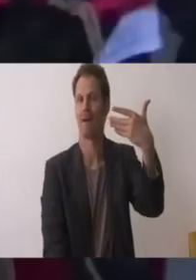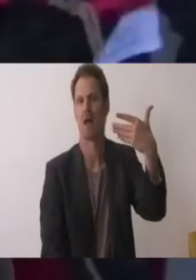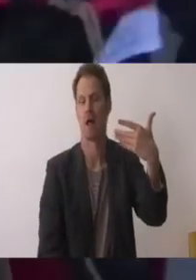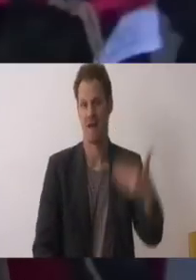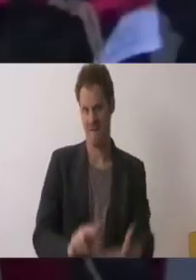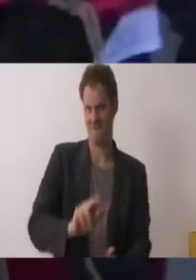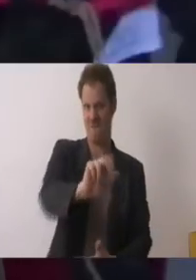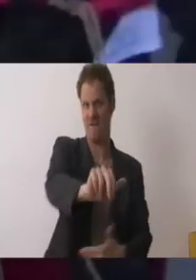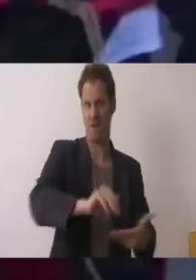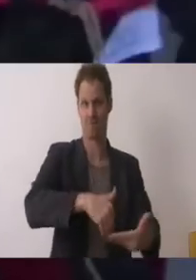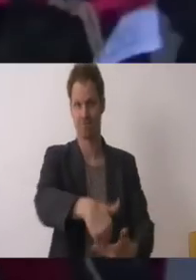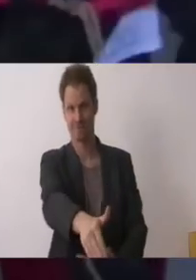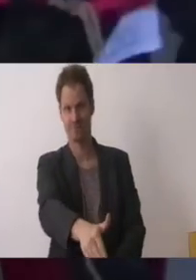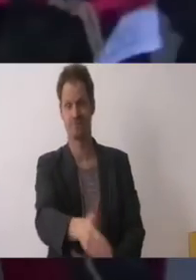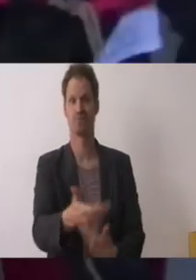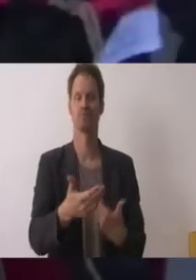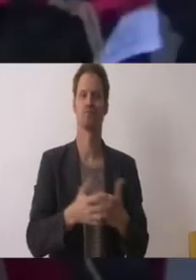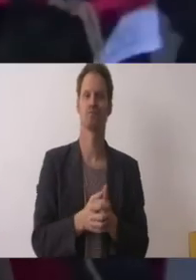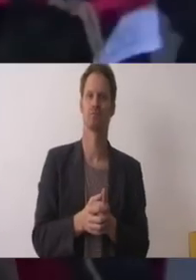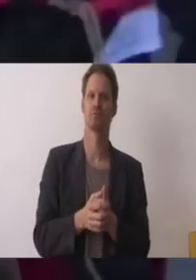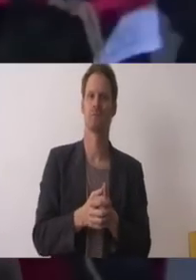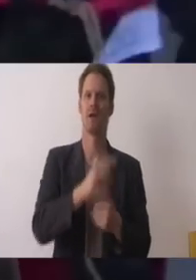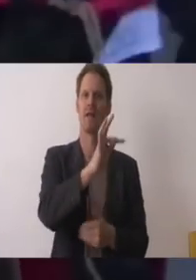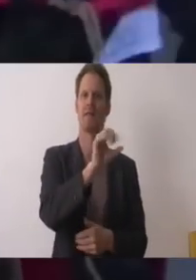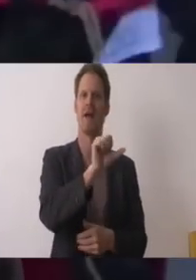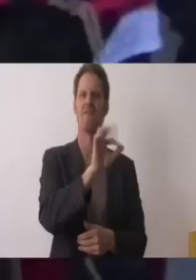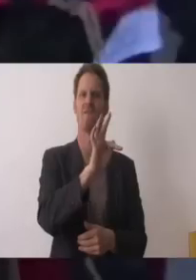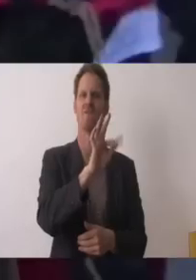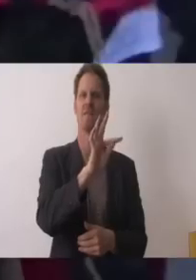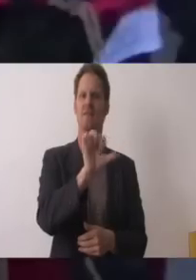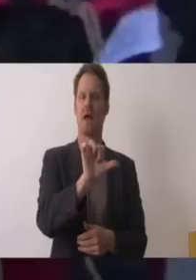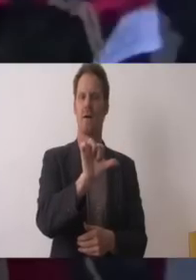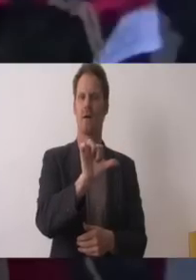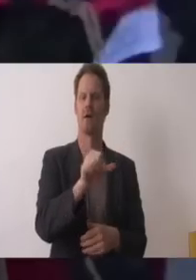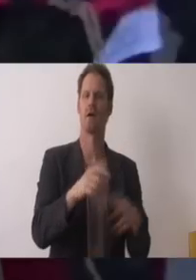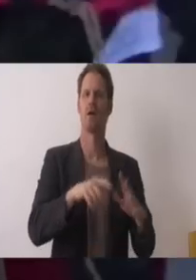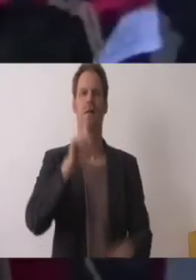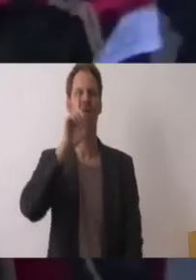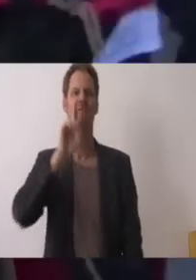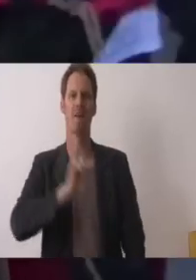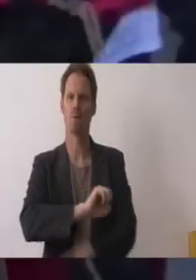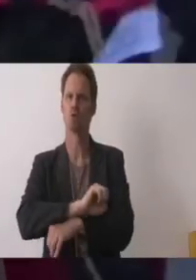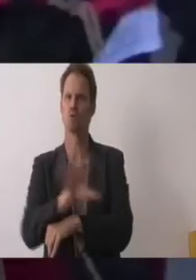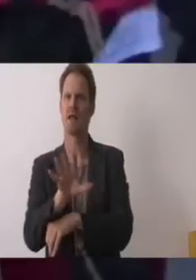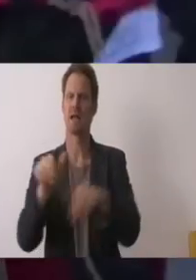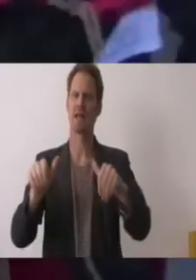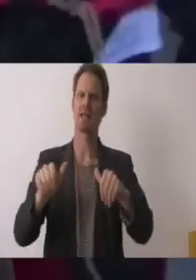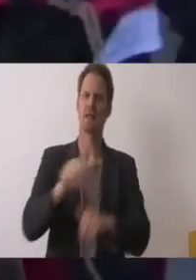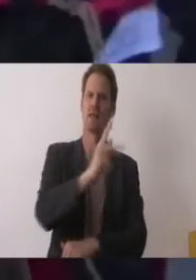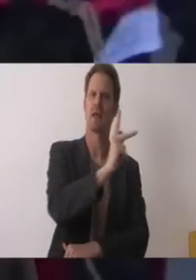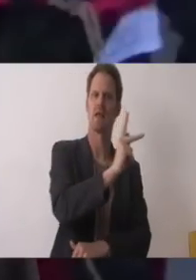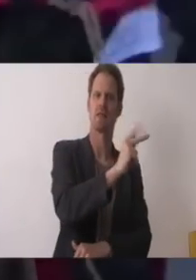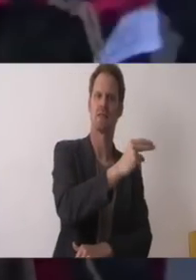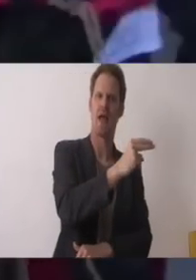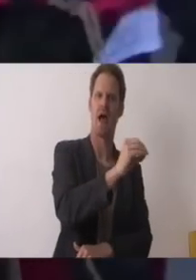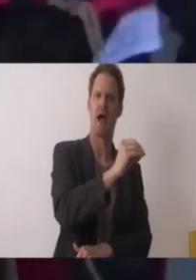type dans le monde et d'autres sont actuellement en cours de négociation ou de ratification, comme le fameux TAFTA. Naomi Klein le rappelait